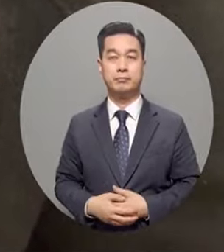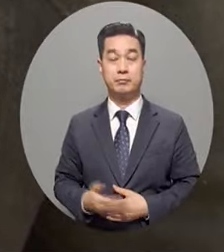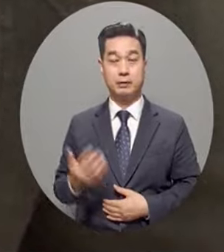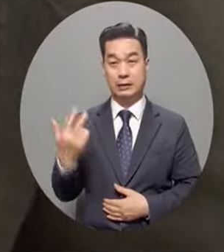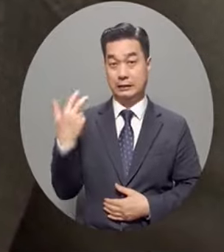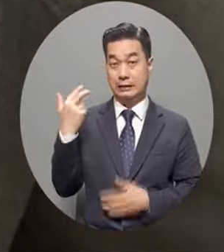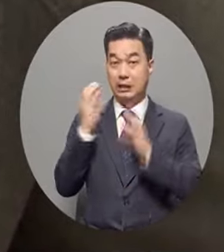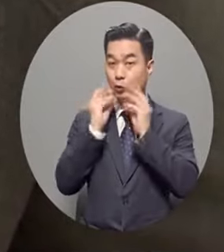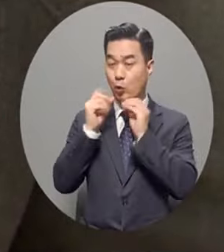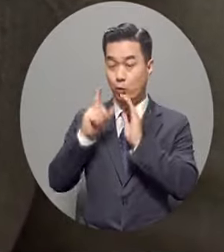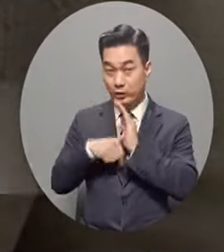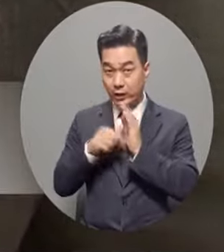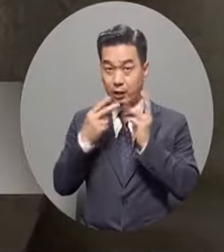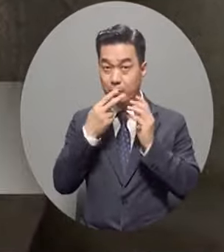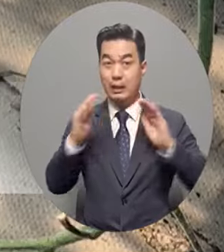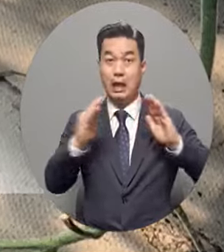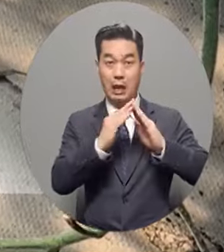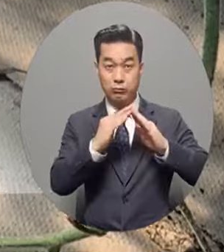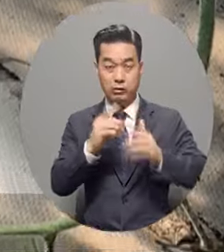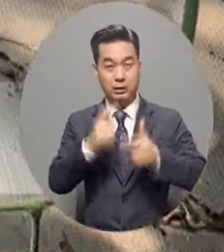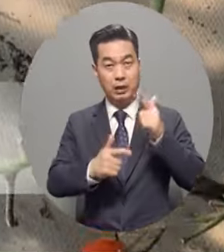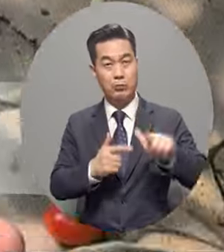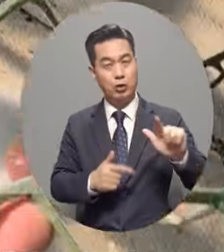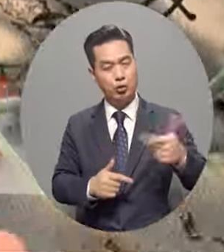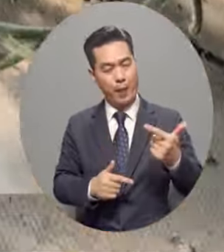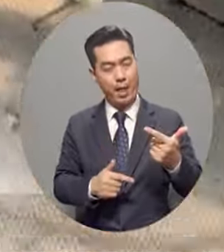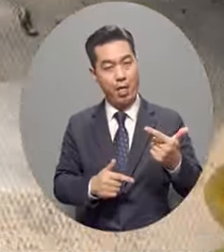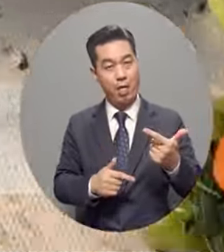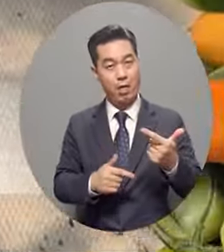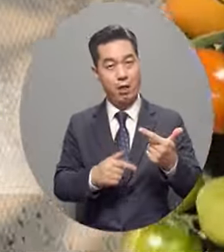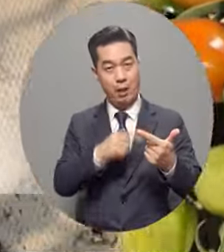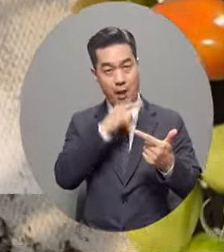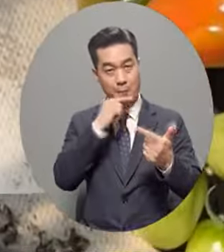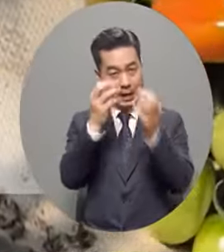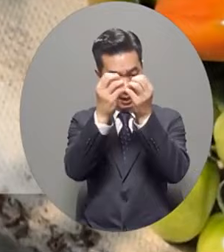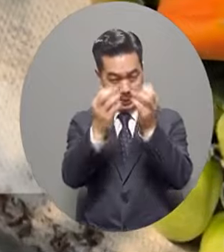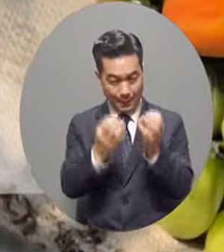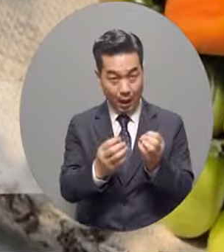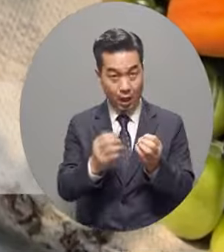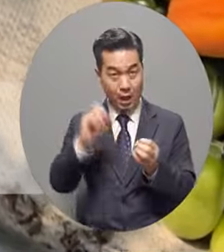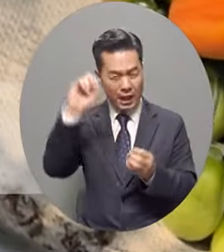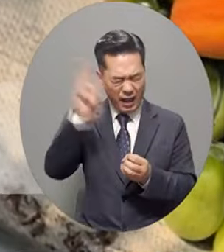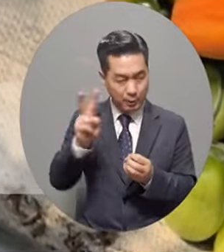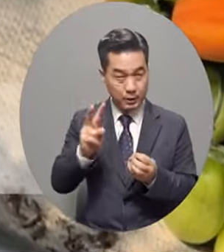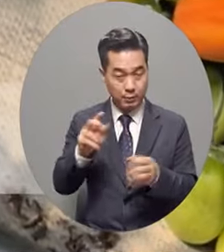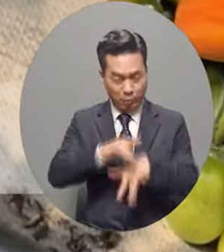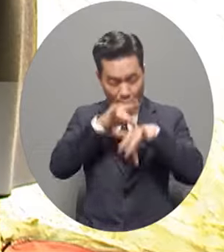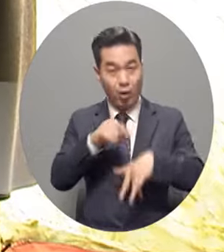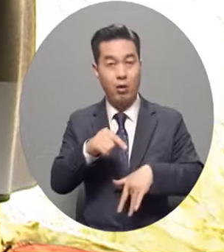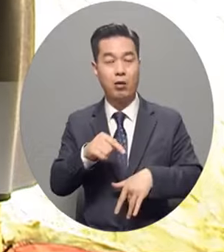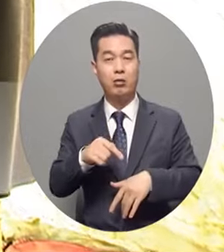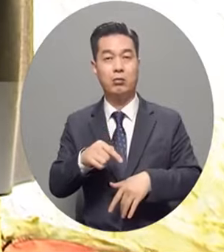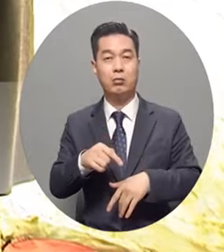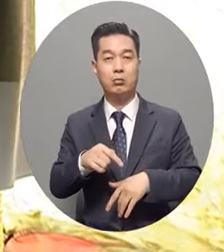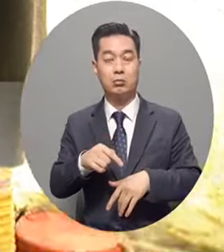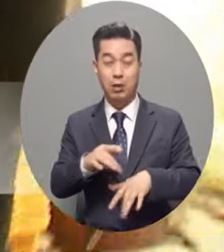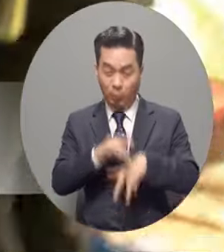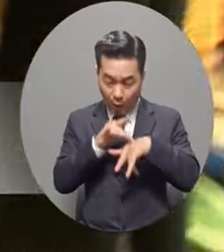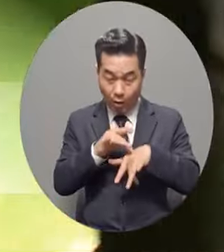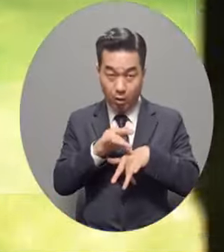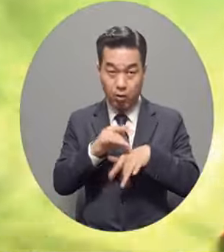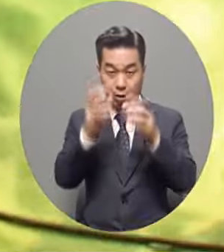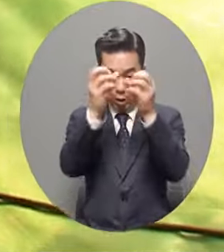이 비닐하우스에서 나무 600여 그루에 있던 방울토마토가 하루아침에 사라졌습니다. 없어진